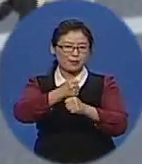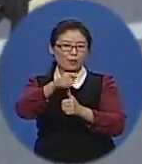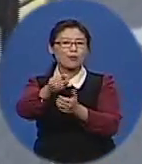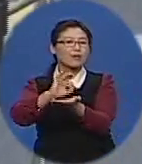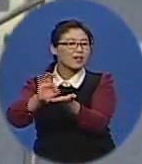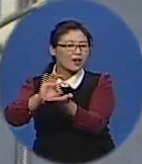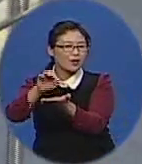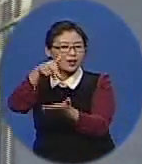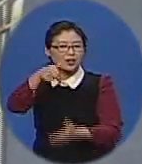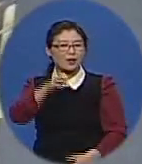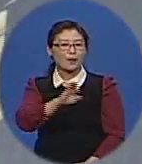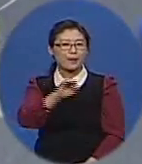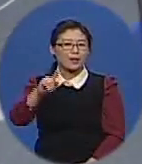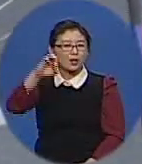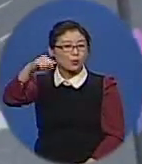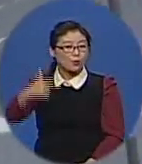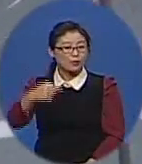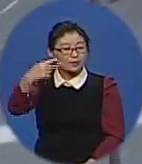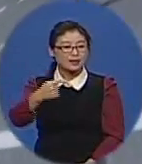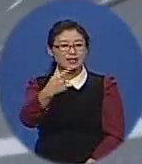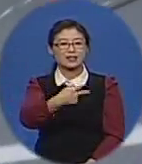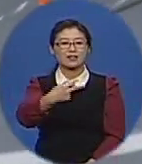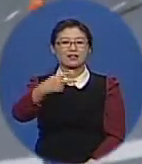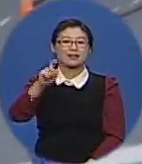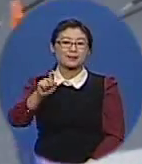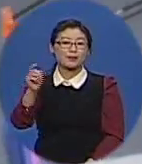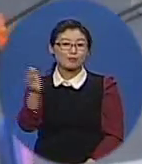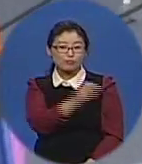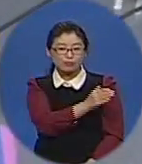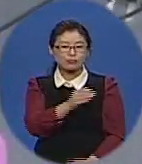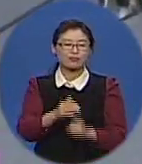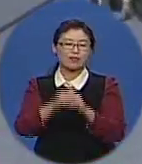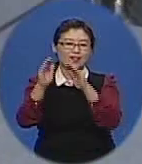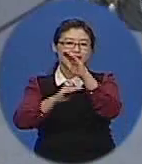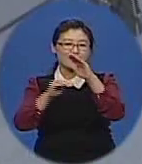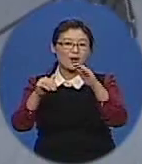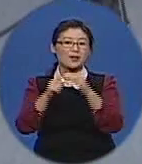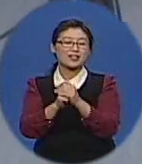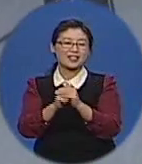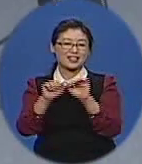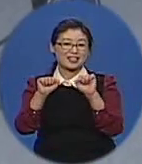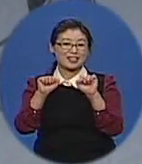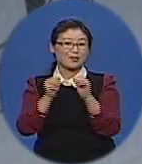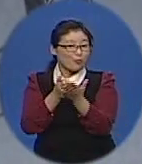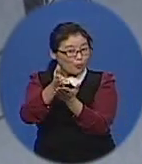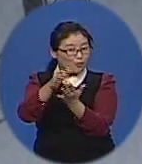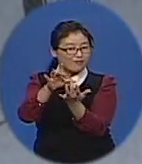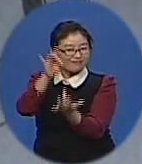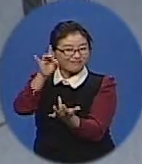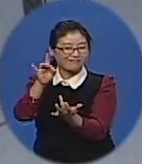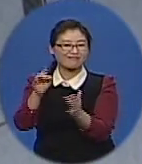활은 2010년 광저우 아시안게임부터 정식 스포츠 종목으로 채택됐습니다.